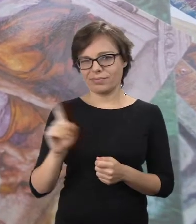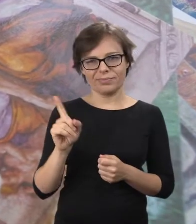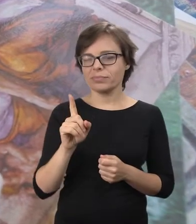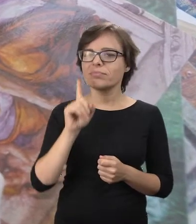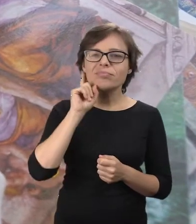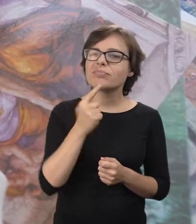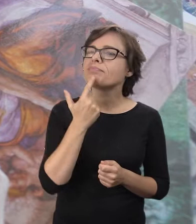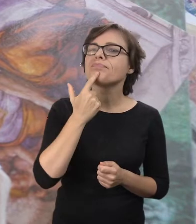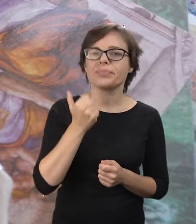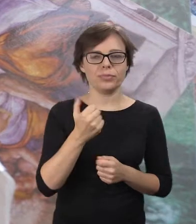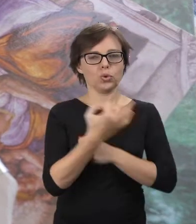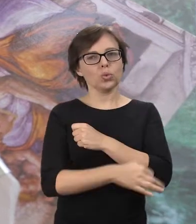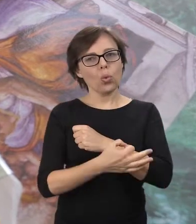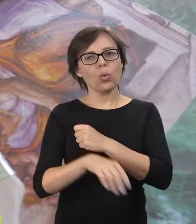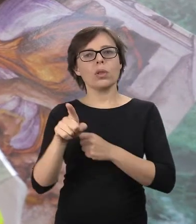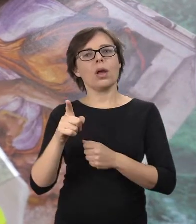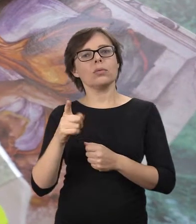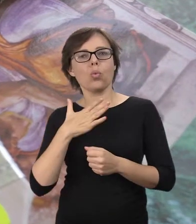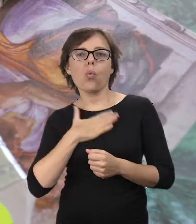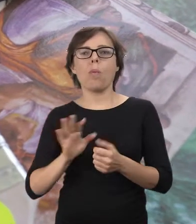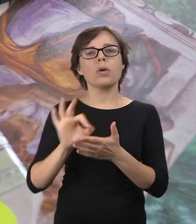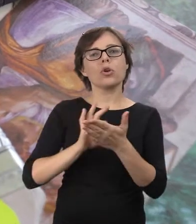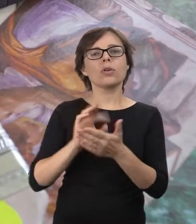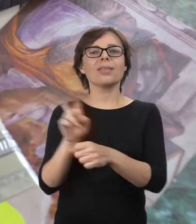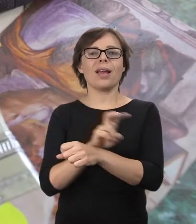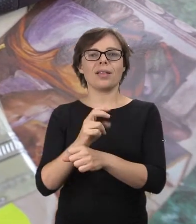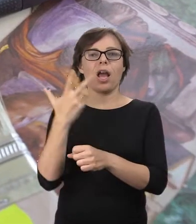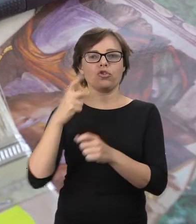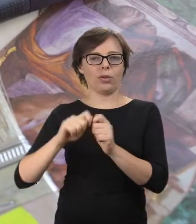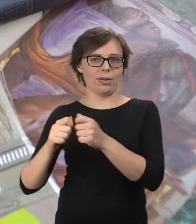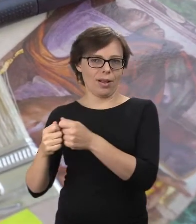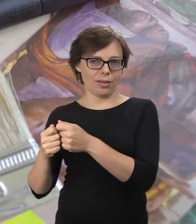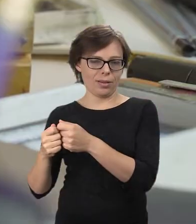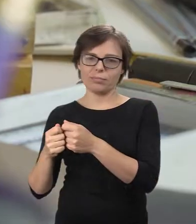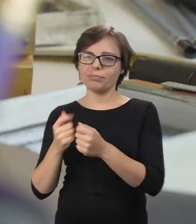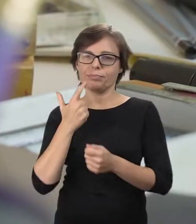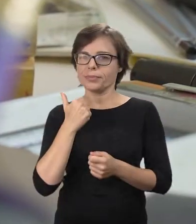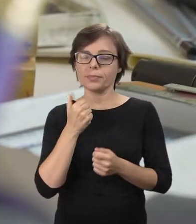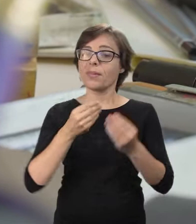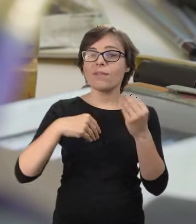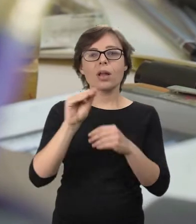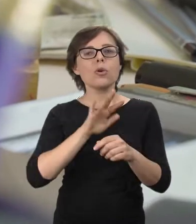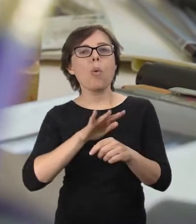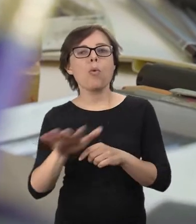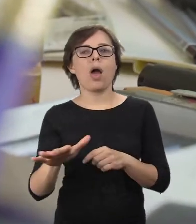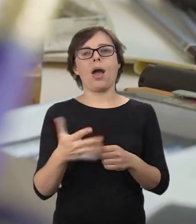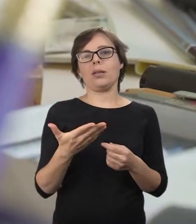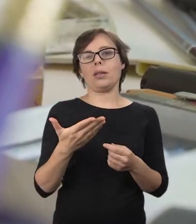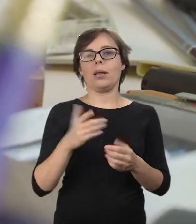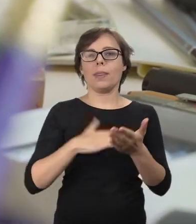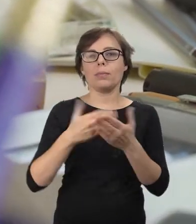spotkać studenta, który rysuje na przykład techniką trzech kredek. Znacznie bardziej popularną techniką